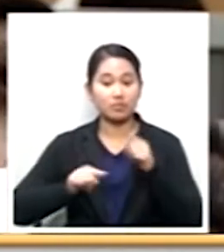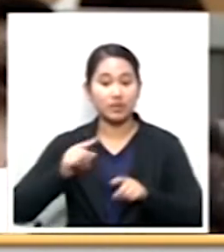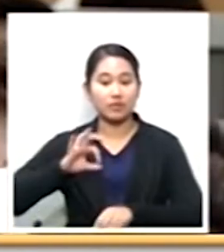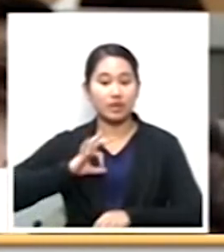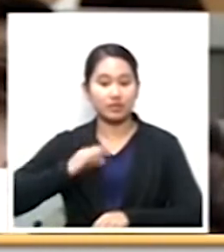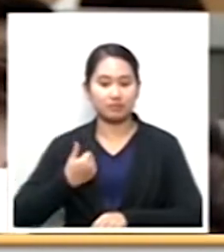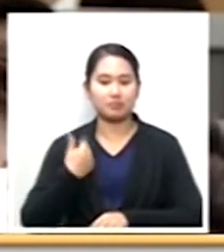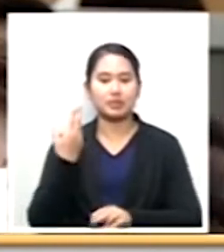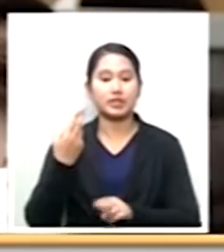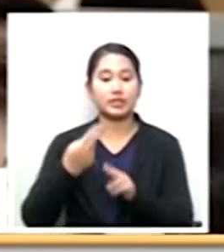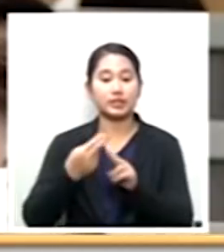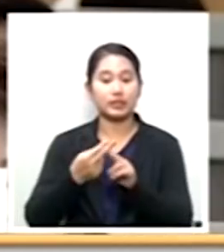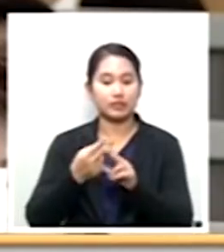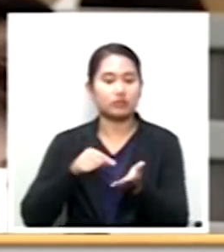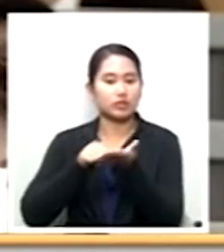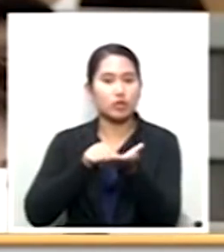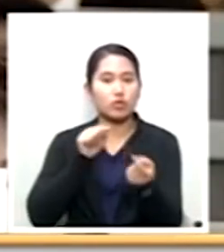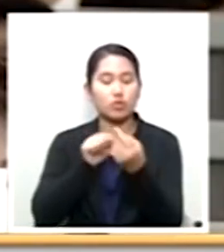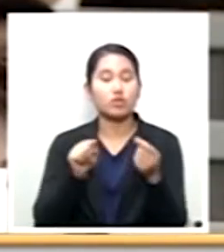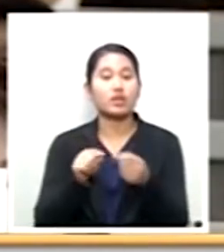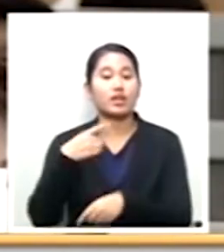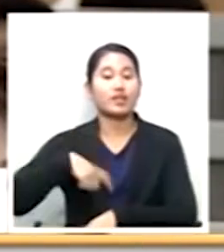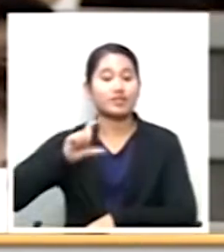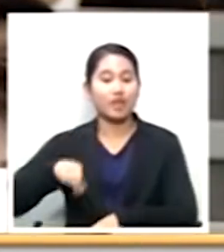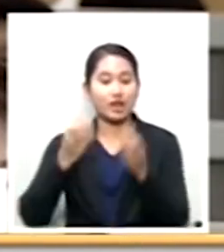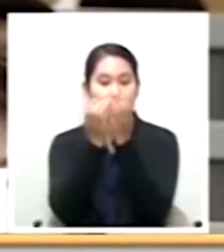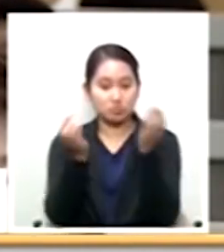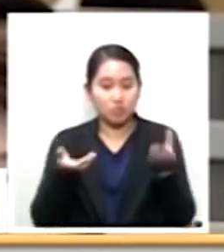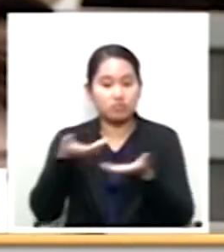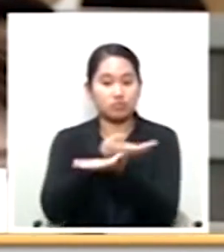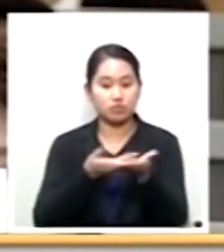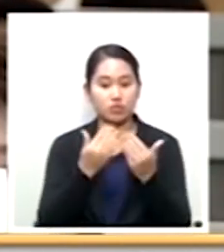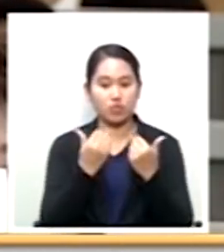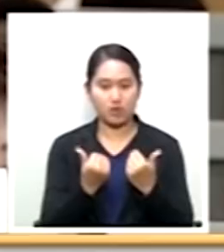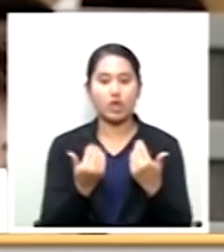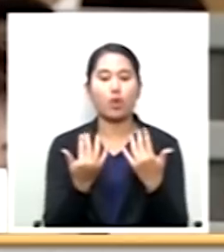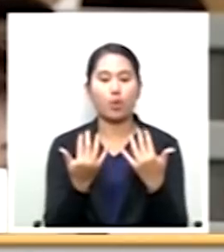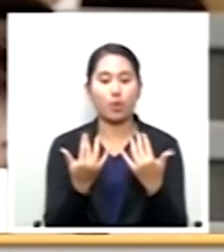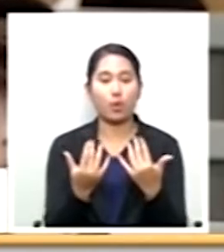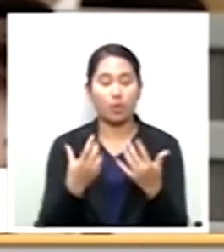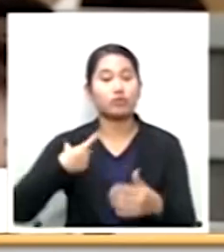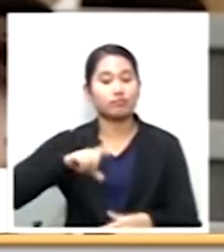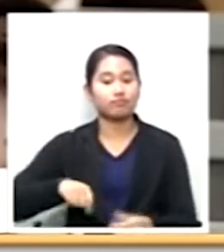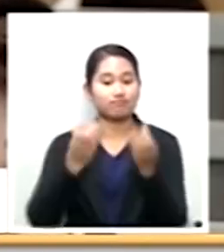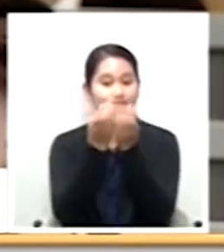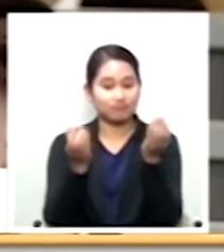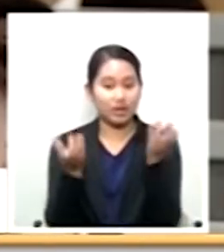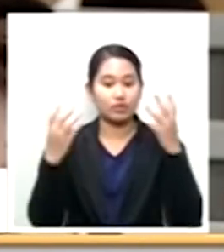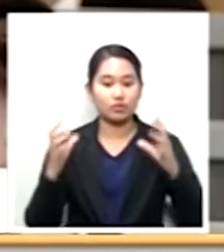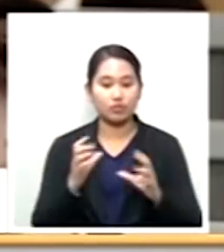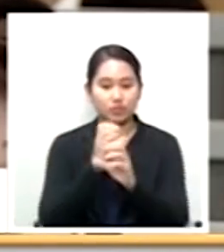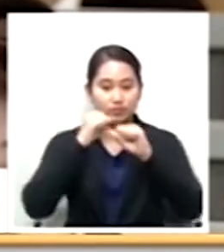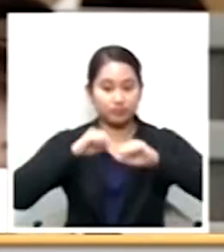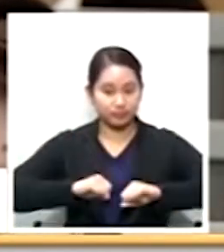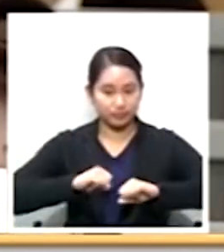นอให้ศาลรัฐธรรมนูญได้วินิจฉัยแล้วและระหว่างนี้กำลังรอคำวินิจฉัยของศาลรัฐธรรมนูญตอนนี้มีมาแล้